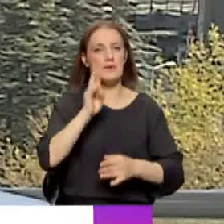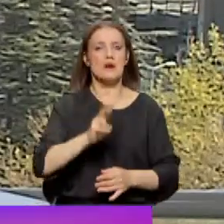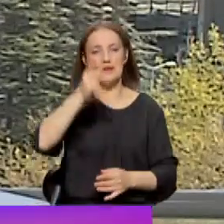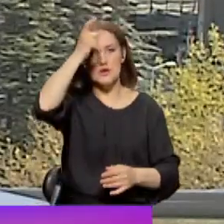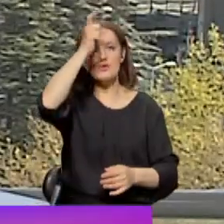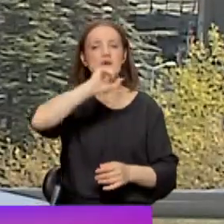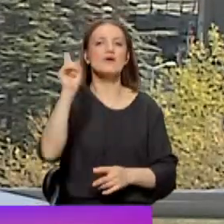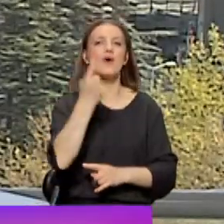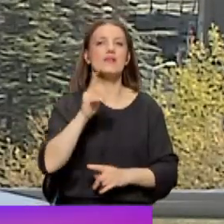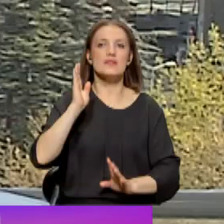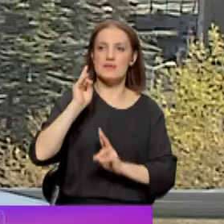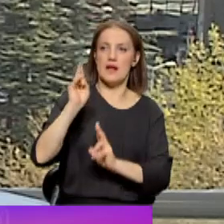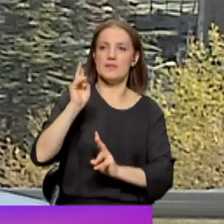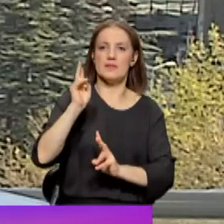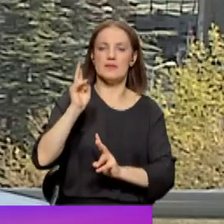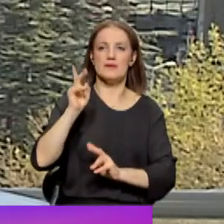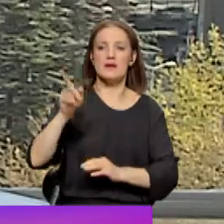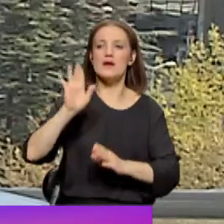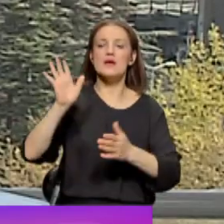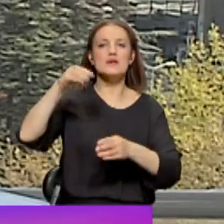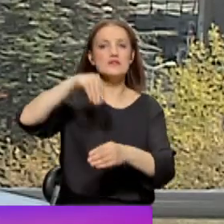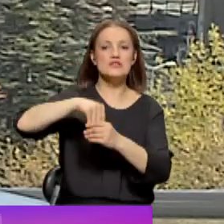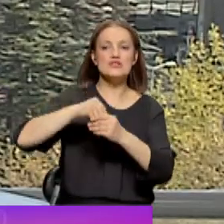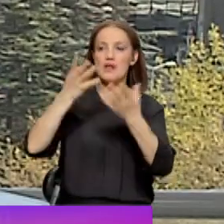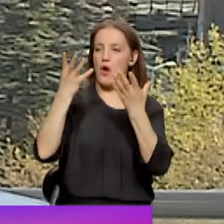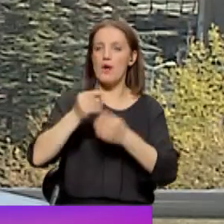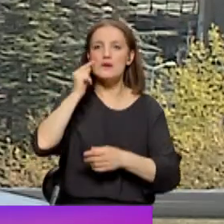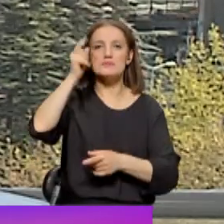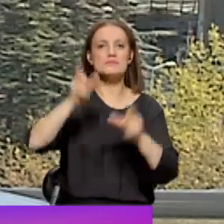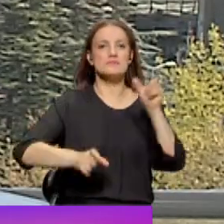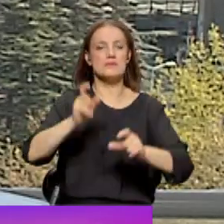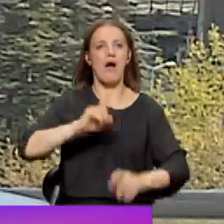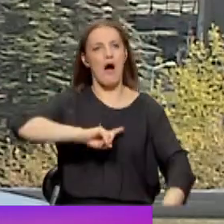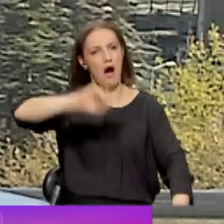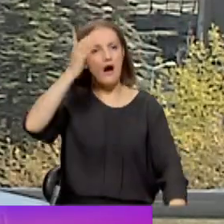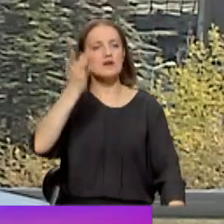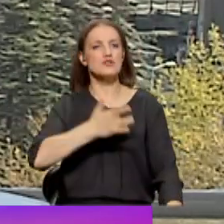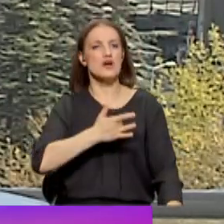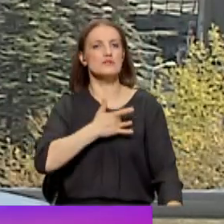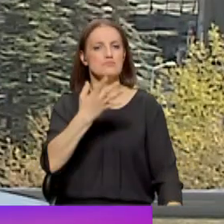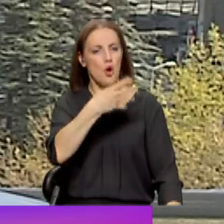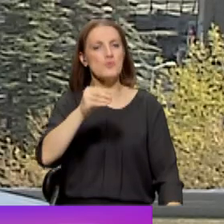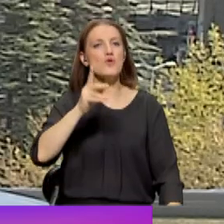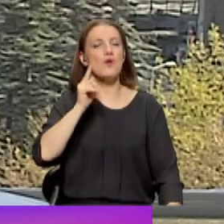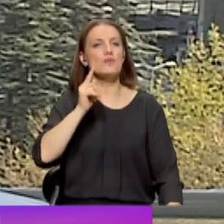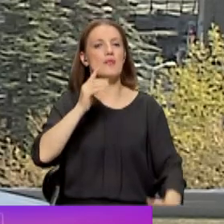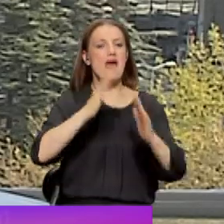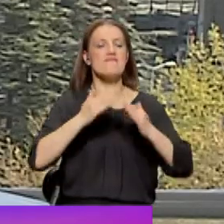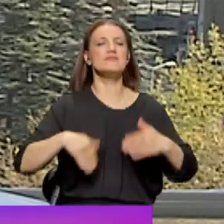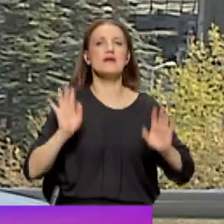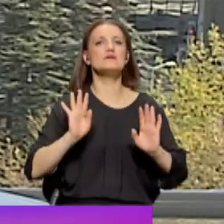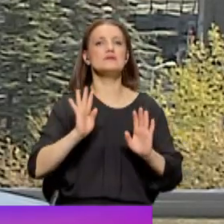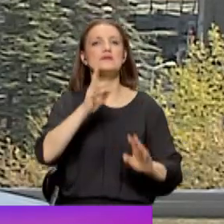ülkeyi yönetenler ya da kabine içinde yer alanlar. Hayır canım, olur mu 4 milyon hane? 4 milyon hane